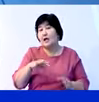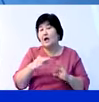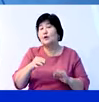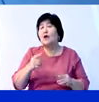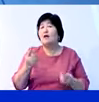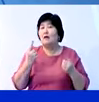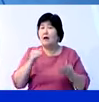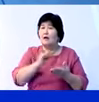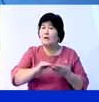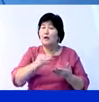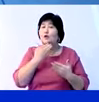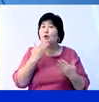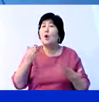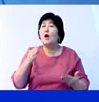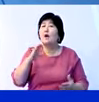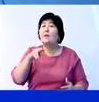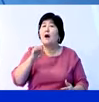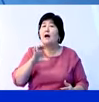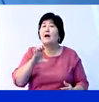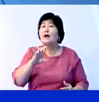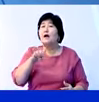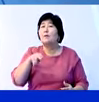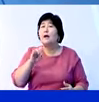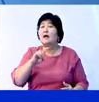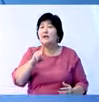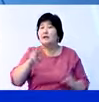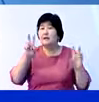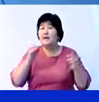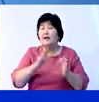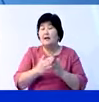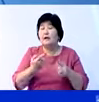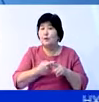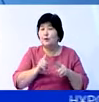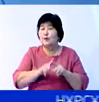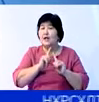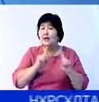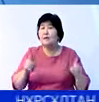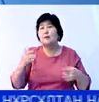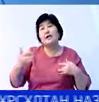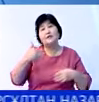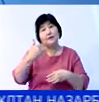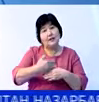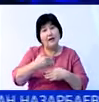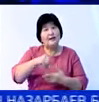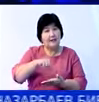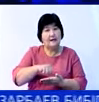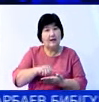қарымды қаламгердің соңғы парыз романының желісі бойынша дайындалған сондай да бір түн болған атты спектакль сахналанды.